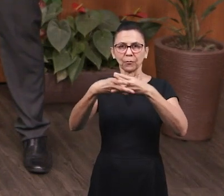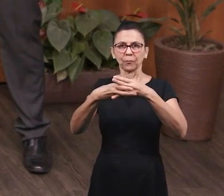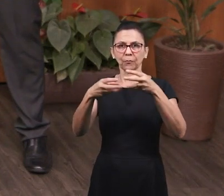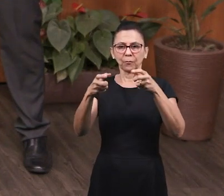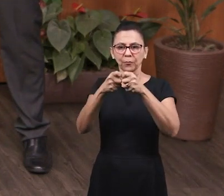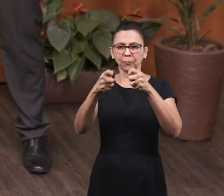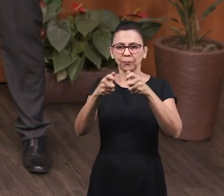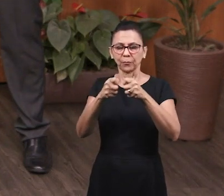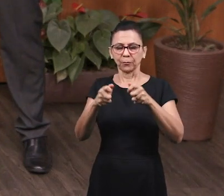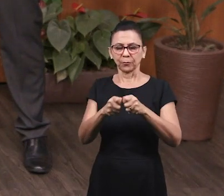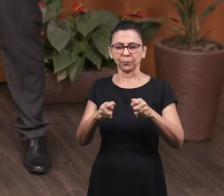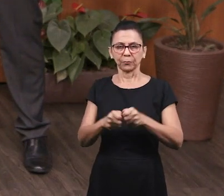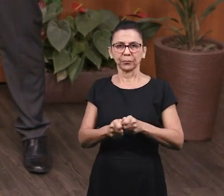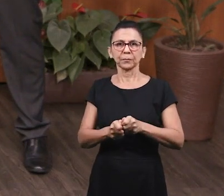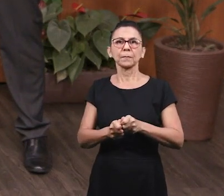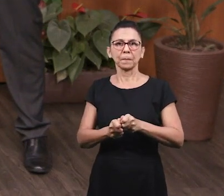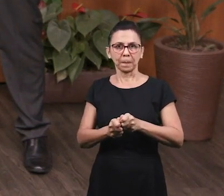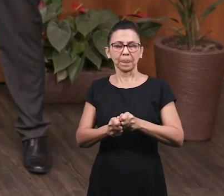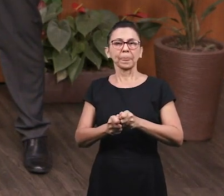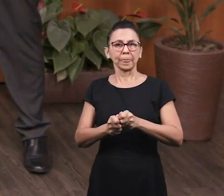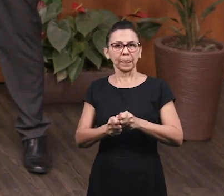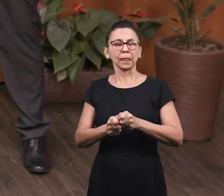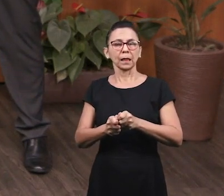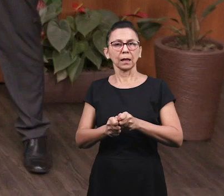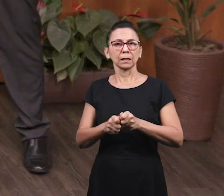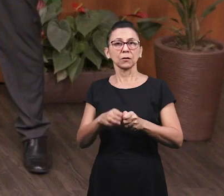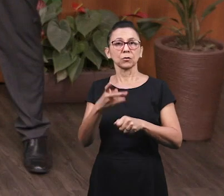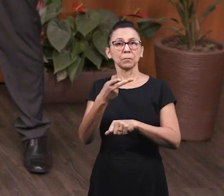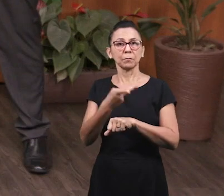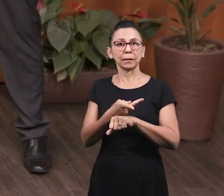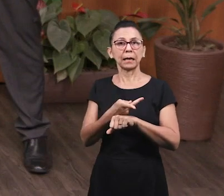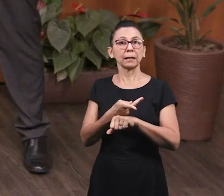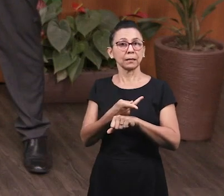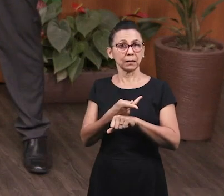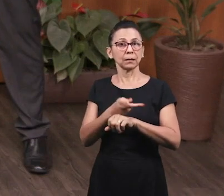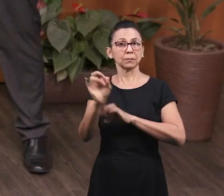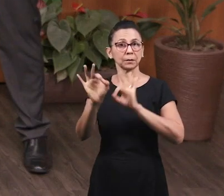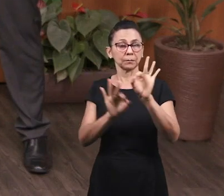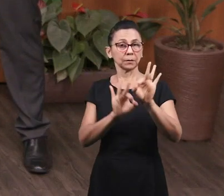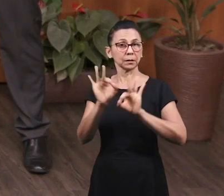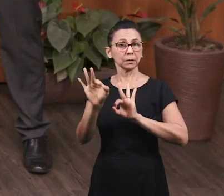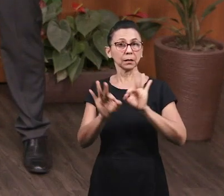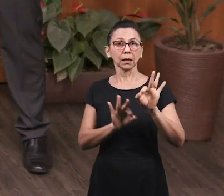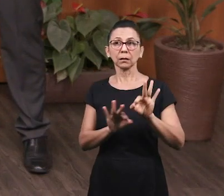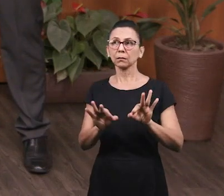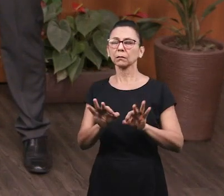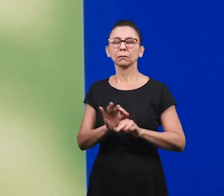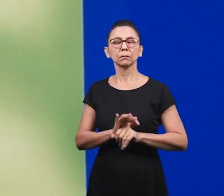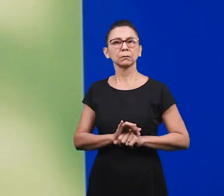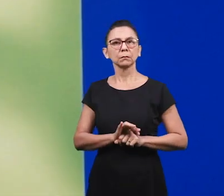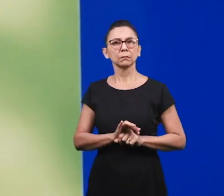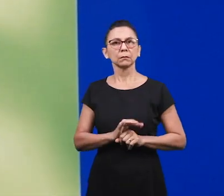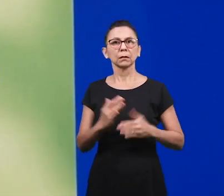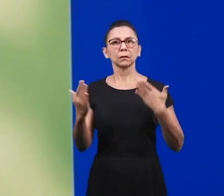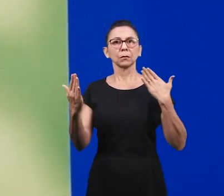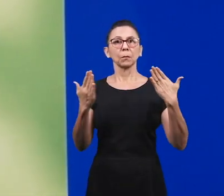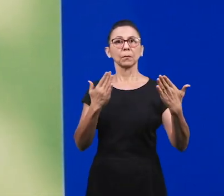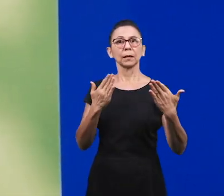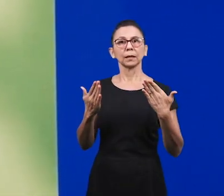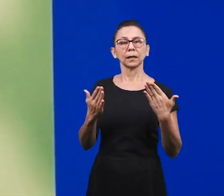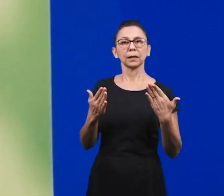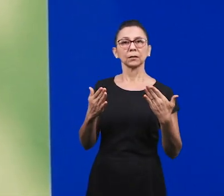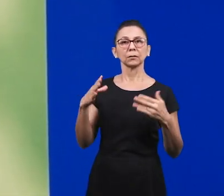argent, tel comme sa couverture, en montrant l'œuvre parfaite, faite de l'argent,